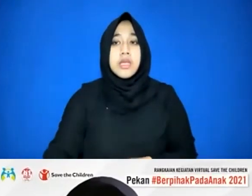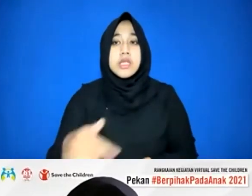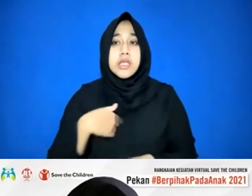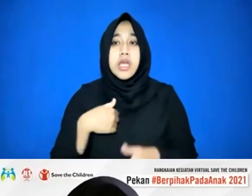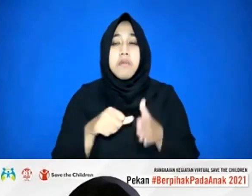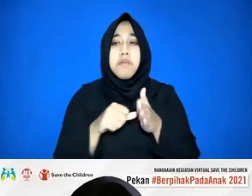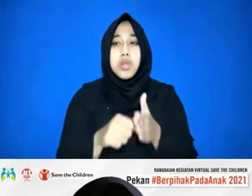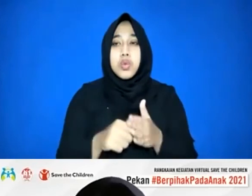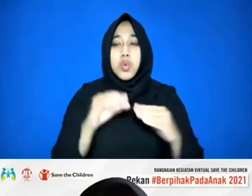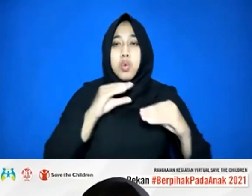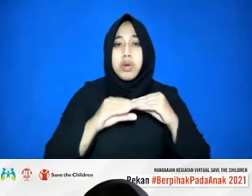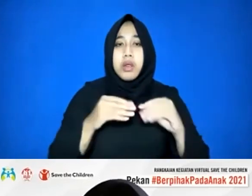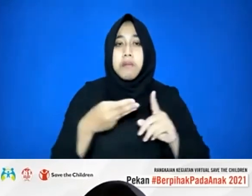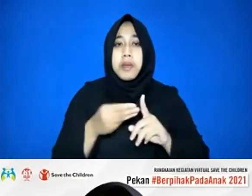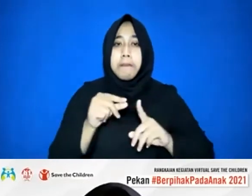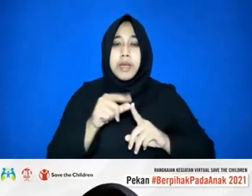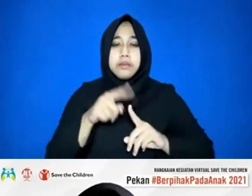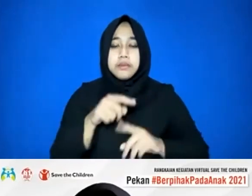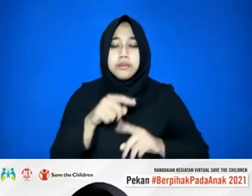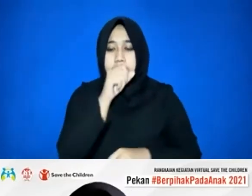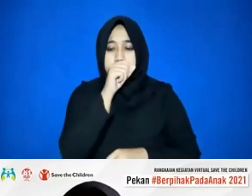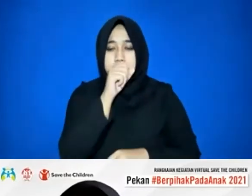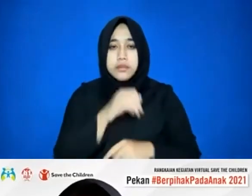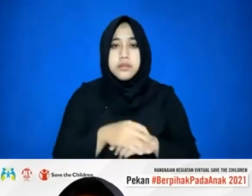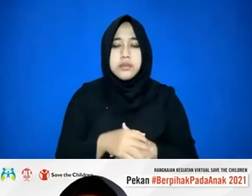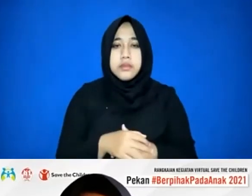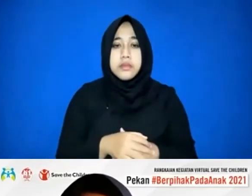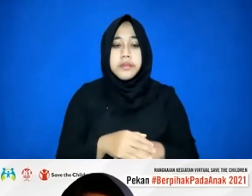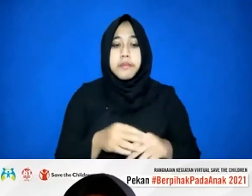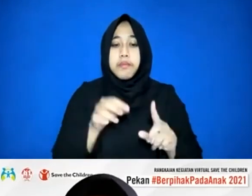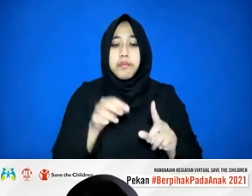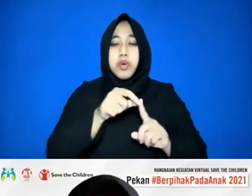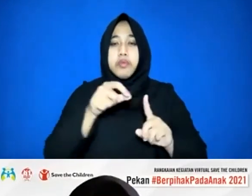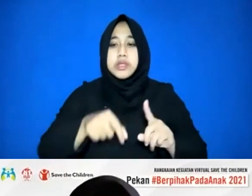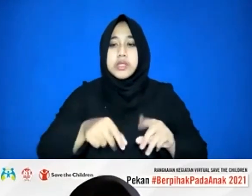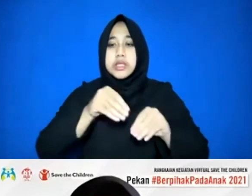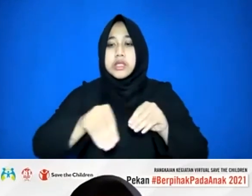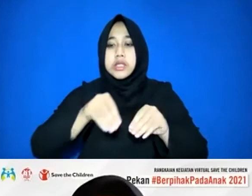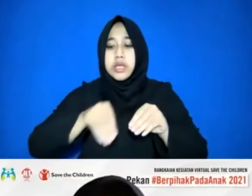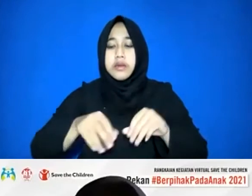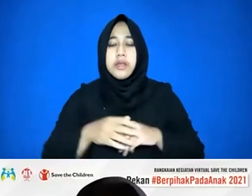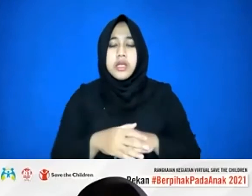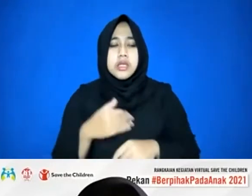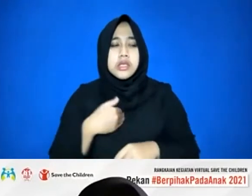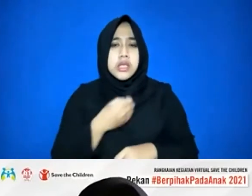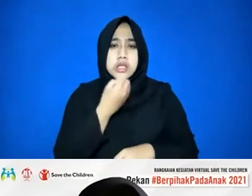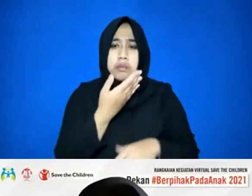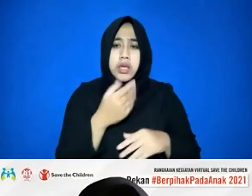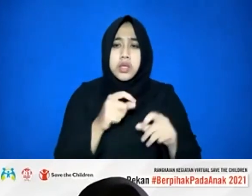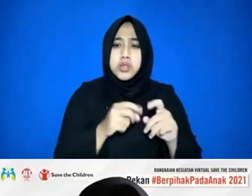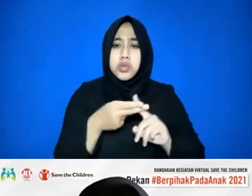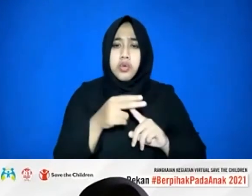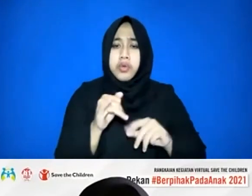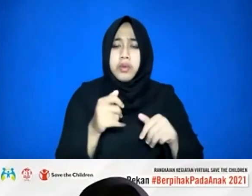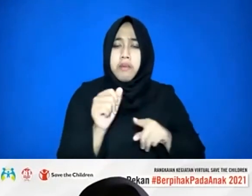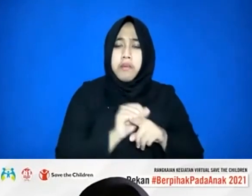dengan BPT kebetulan dan juga kita mitra jejaring di tingkat provinsi. Jadi yang saya sampaikan ke Mbak Sofi untuk